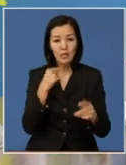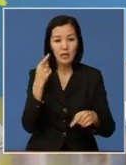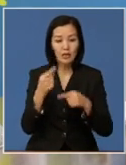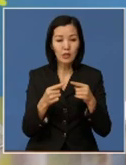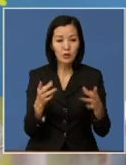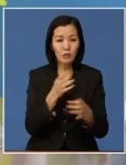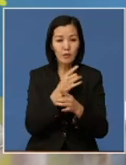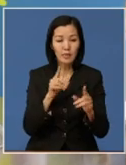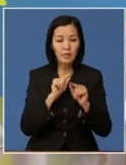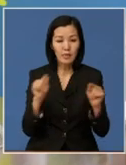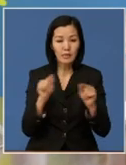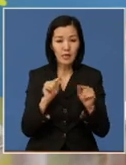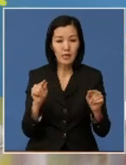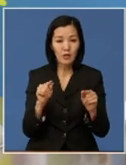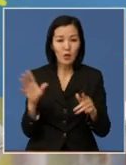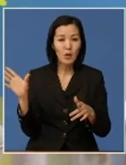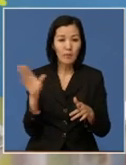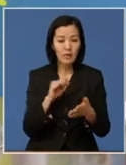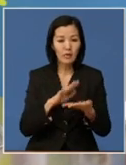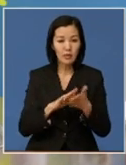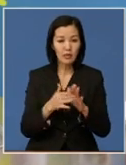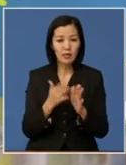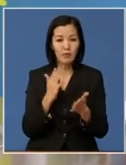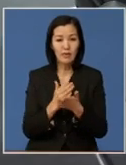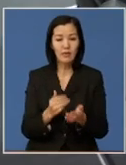мәдениетін дәріптеп насихаттауда бар жағдай жасалып отыр.